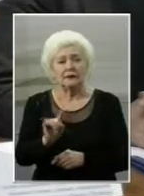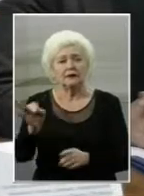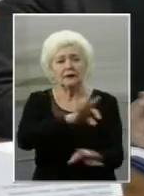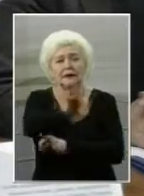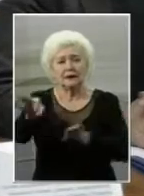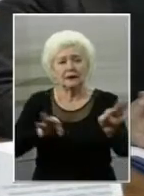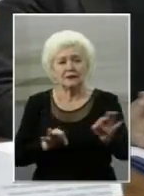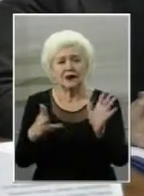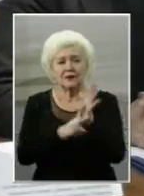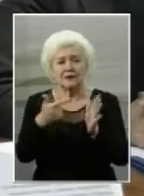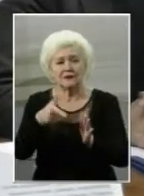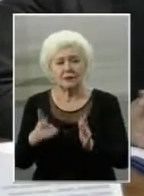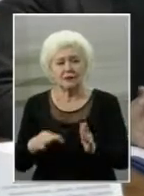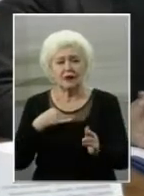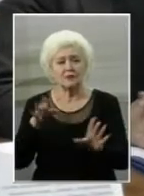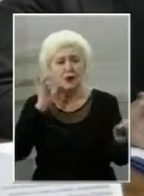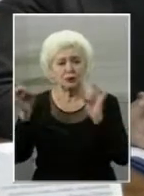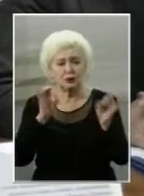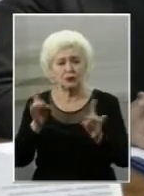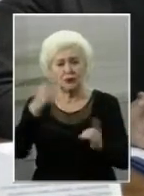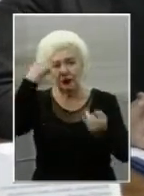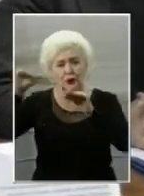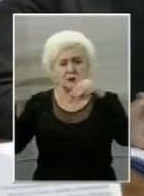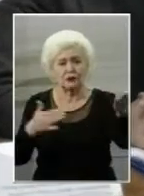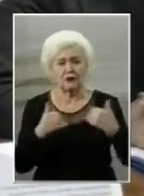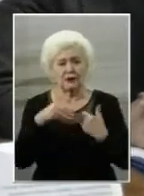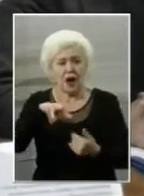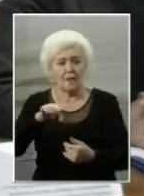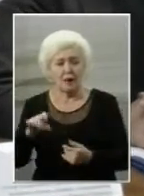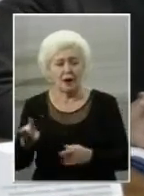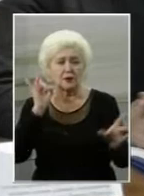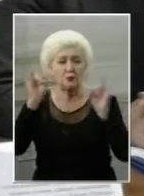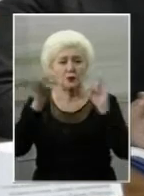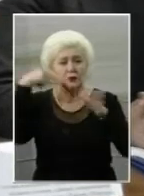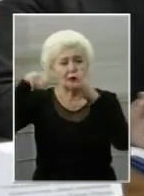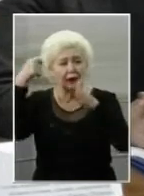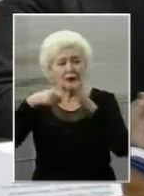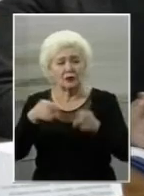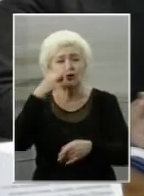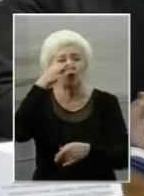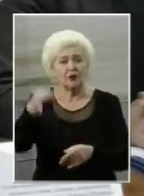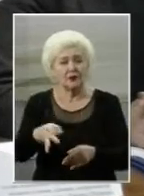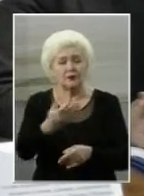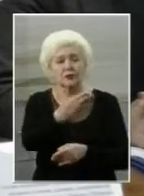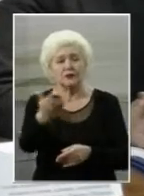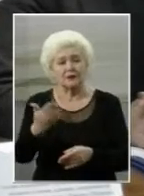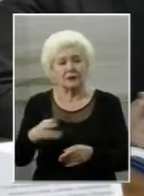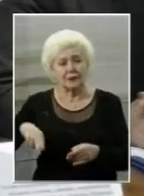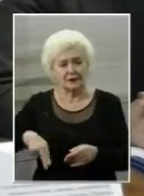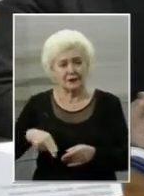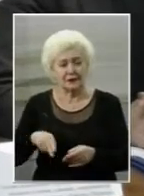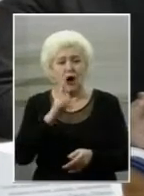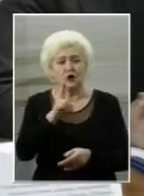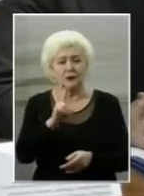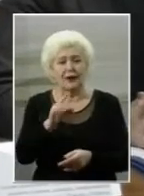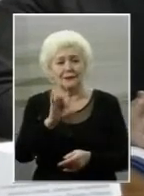схему 8 гривень пролунала, організував наш мер, пролунала на камеру відповідальна від заступника директора